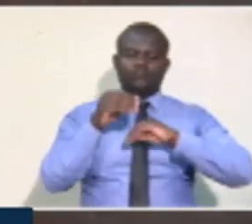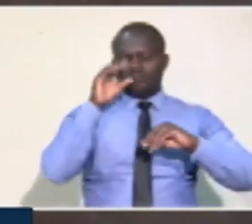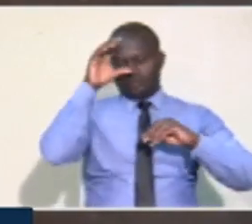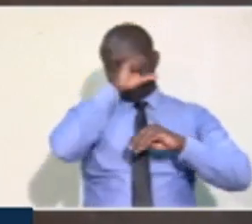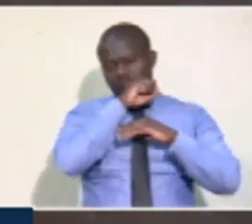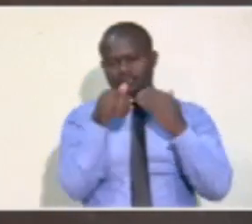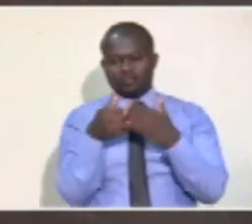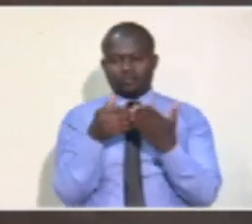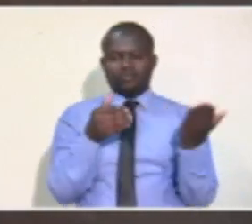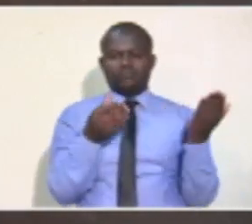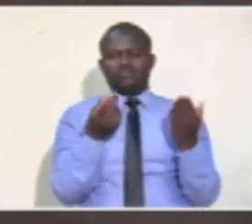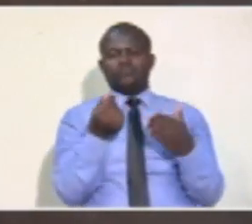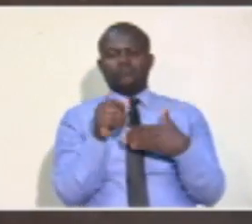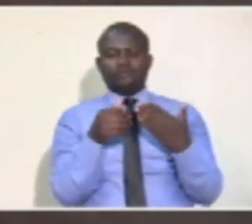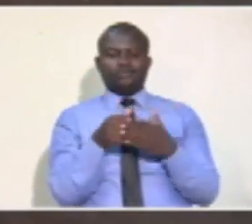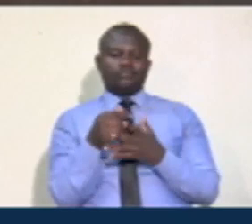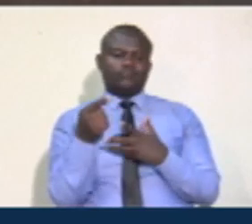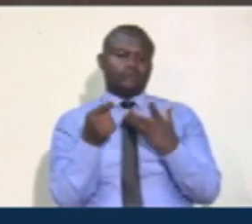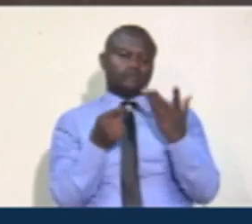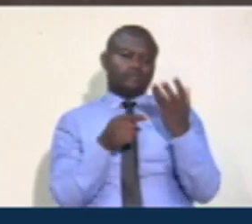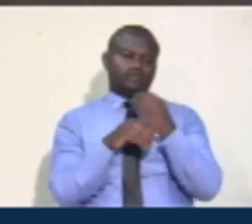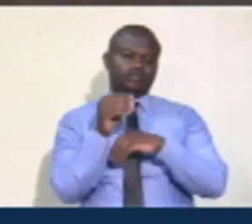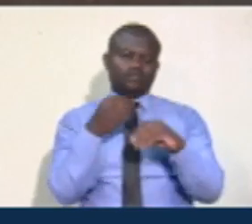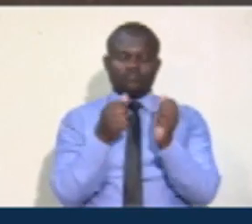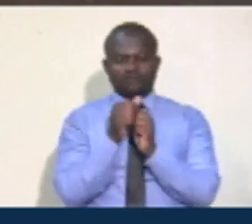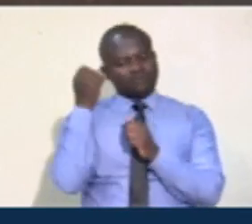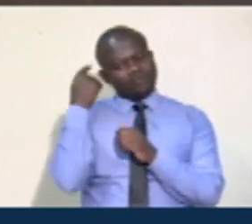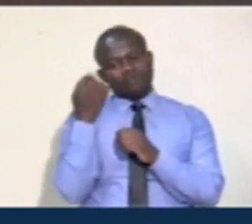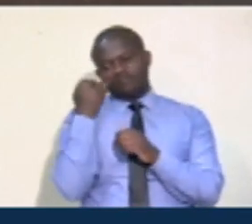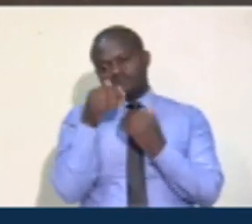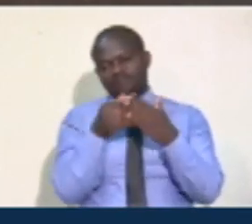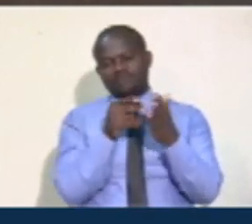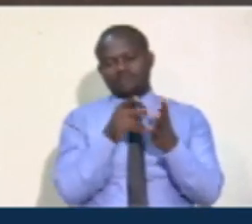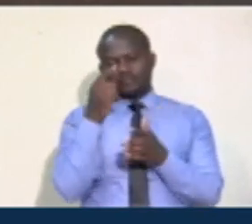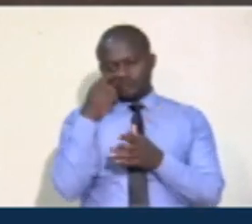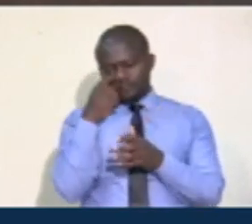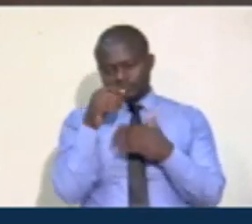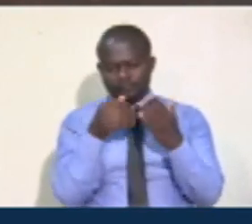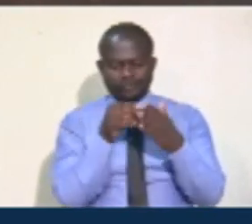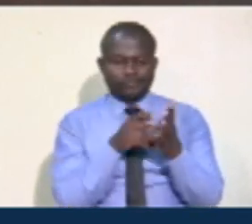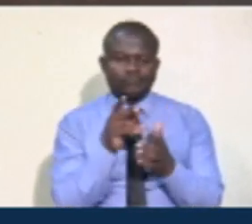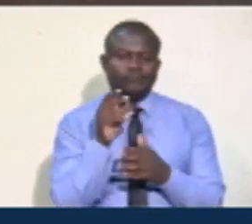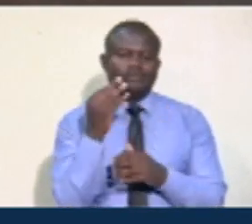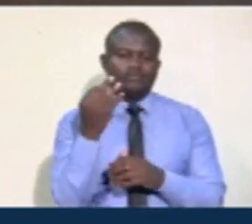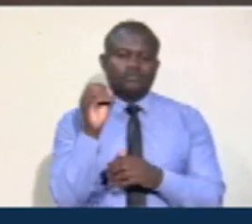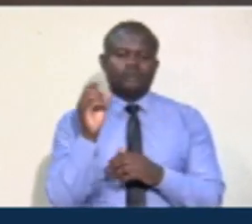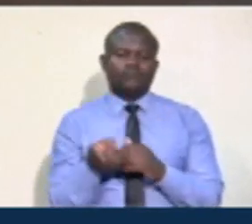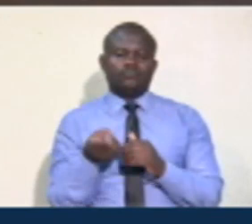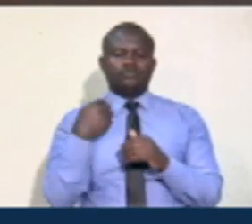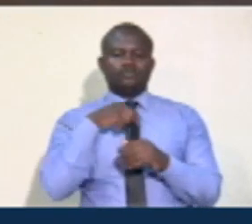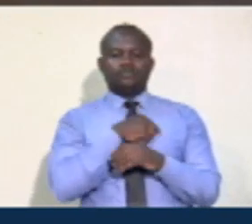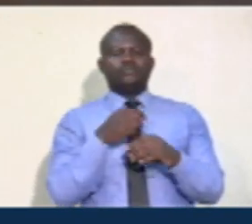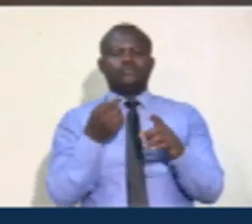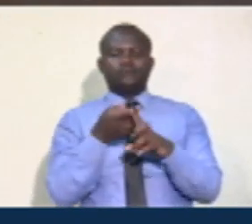tukabura amafaranga y'ibyo twaranguje tuvuge nimba haranguye inyanya ko ziranguye 30,000 uri buze gukora